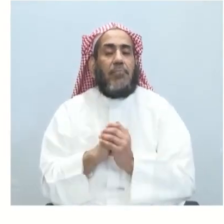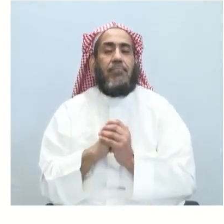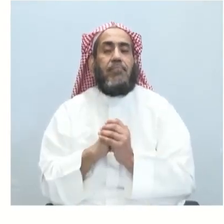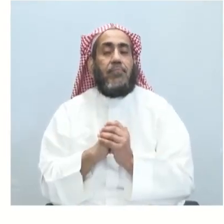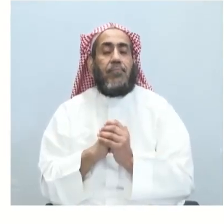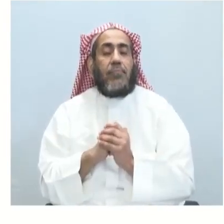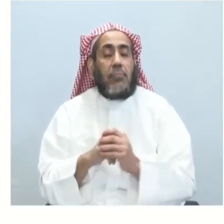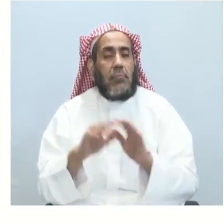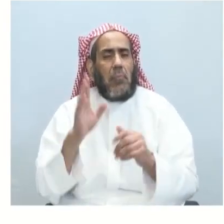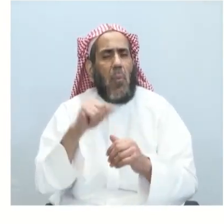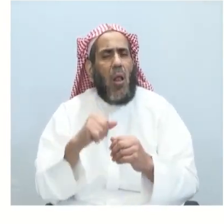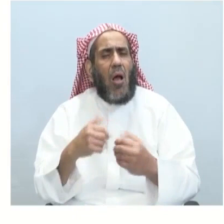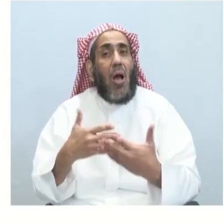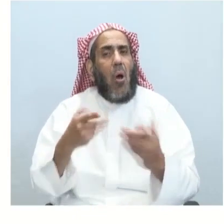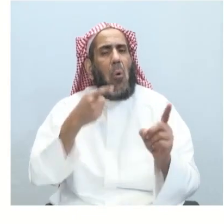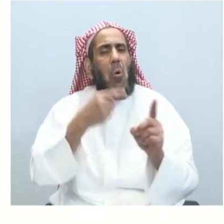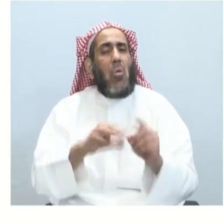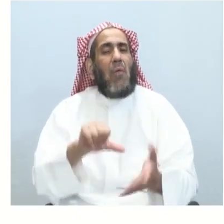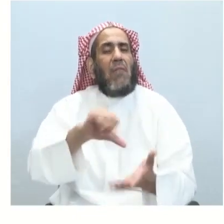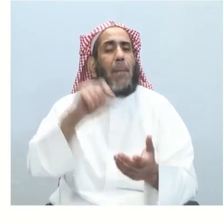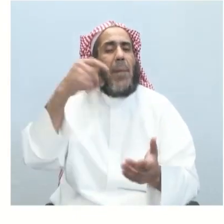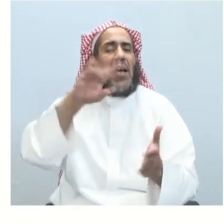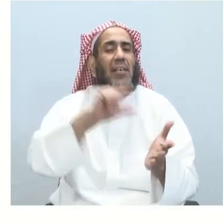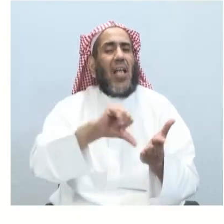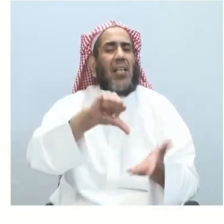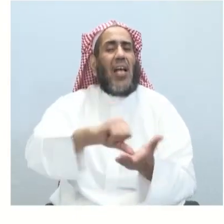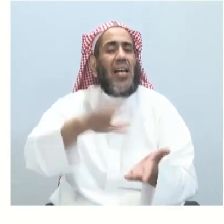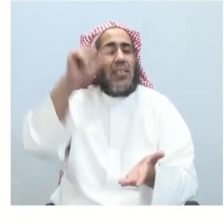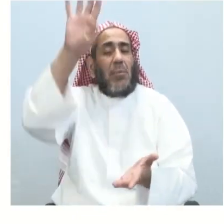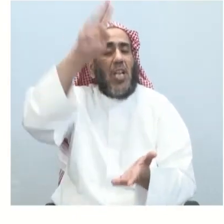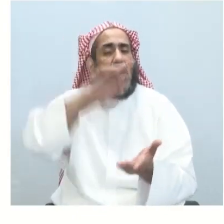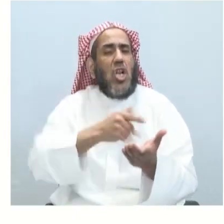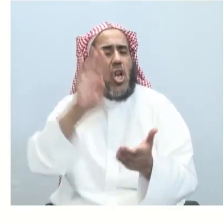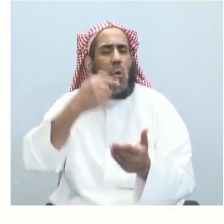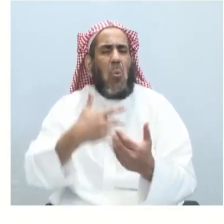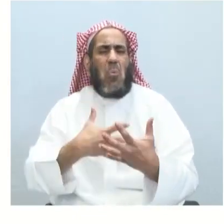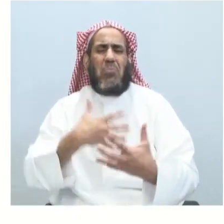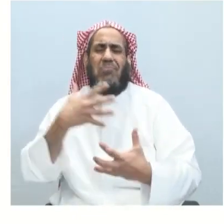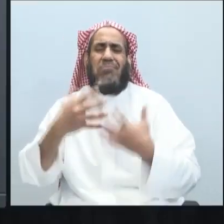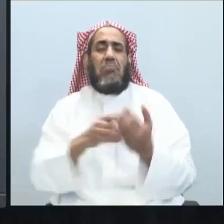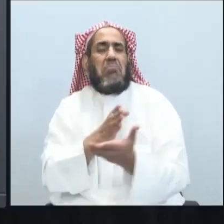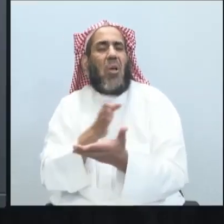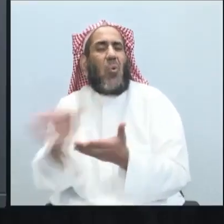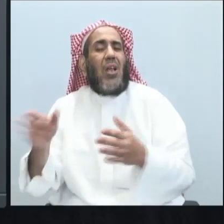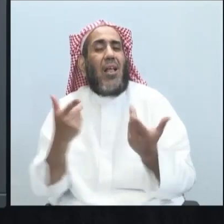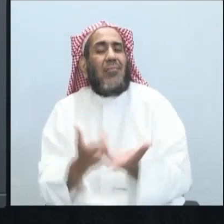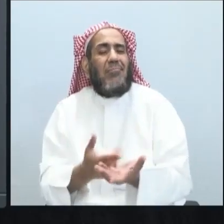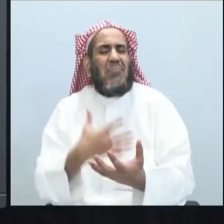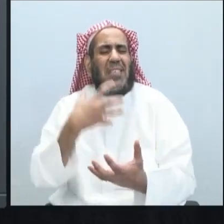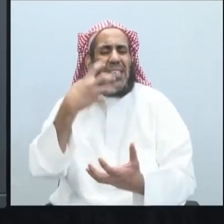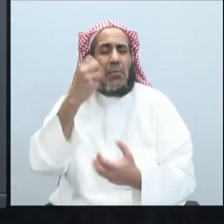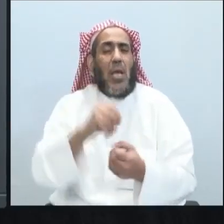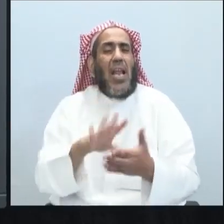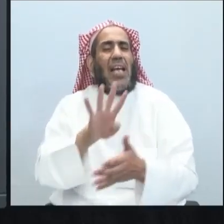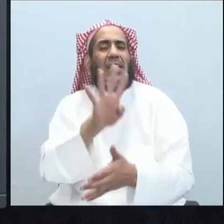لما لما لم يلقى حظوه في بغداد خرج في شيء من الحزن والتحسر والغضب وكانه توجه لغضبه في